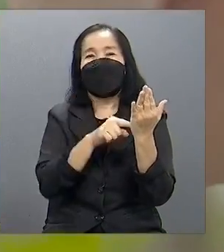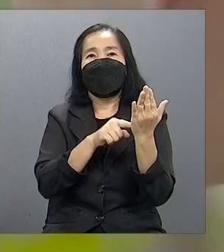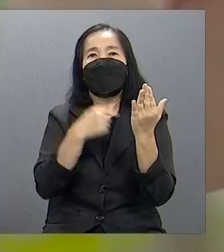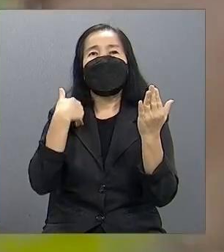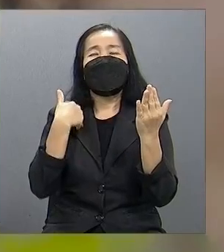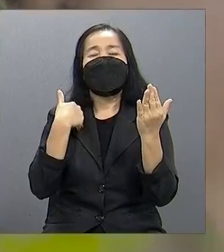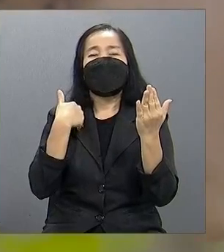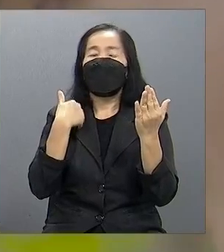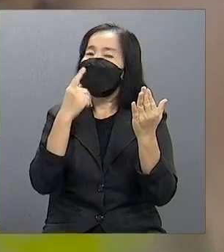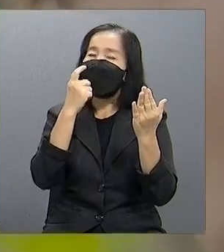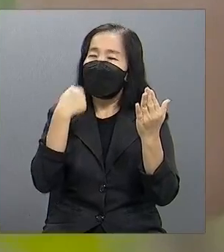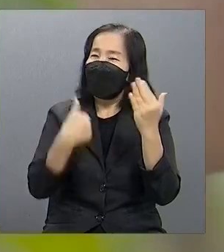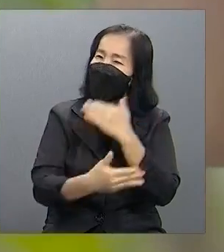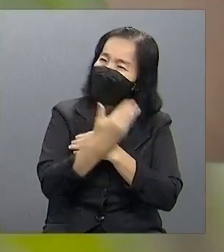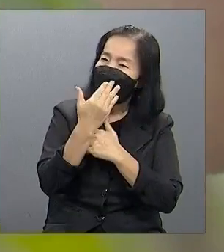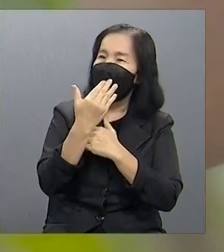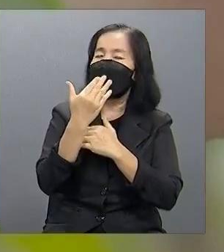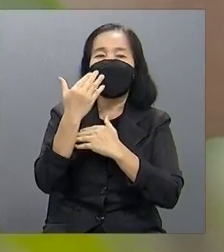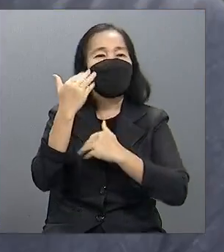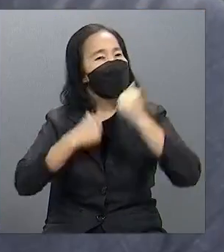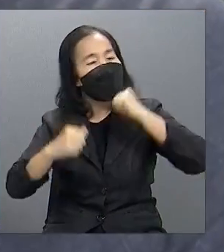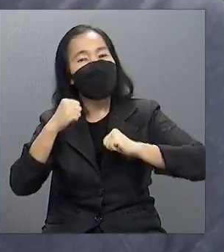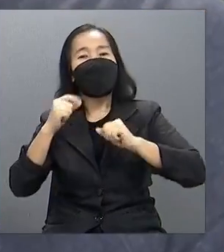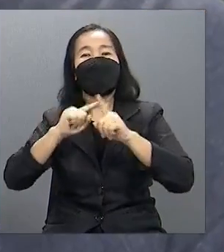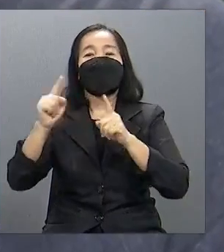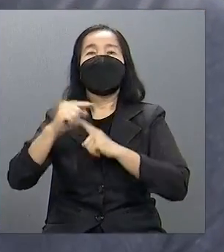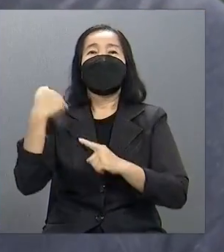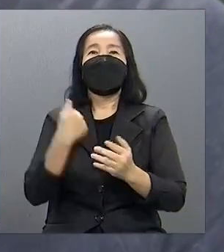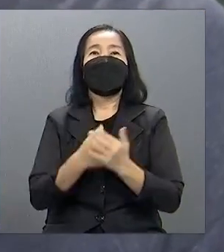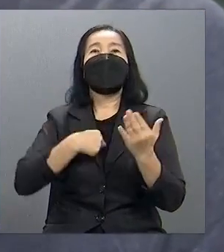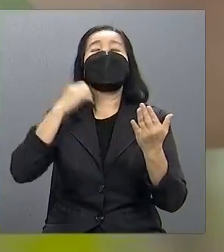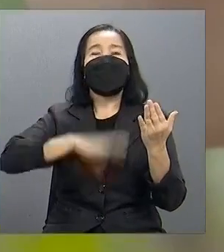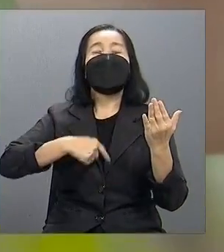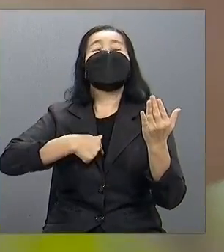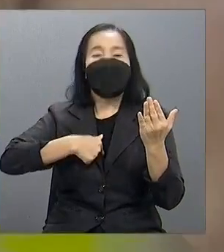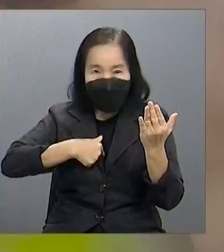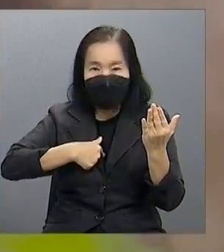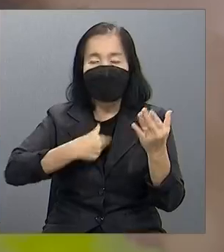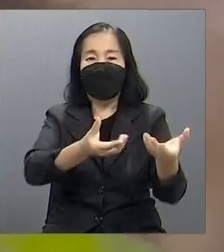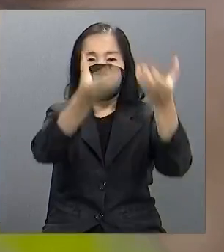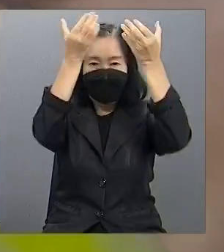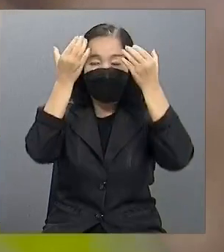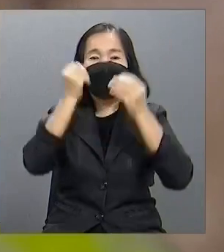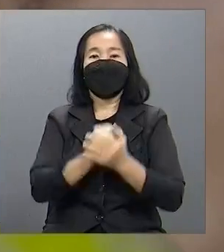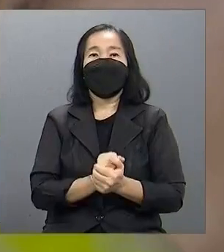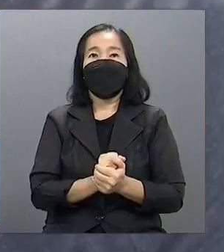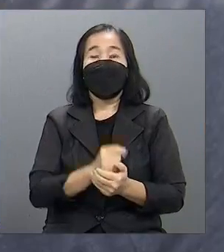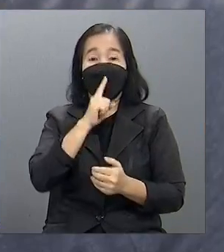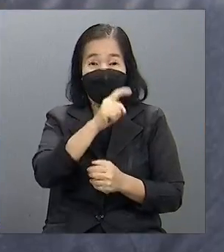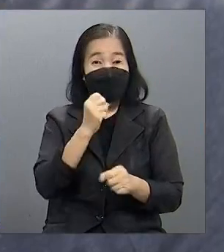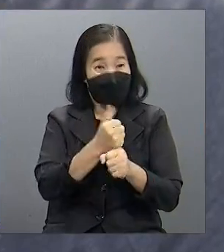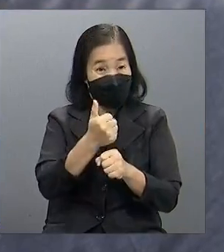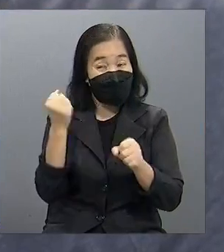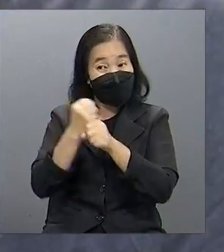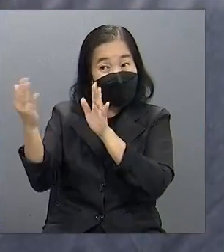ล่นเรื่องแบบซีรีส์แบบนี ้ ก็เลยตกลงรับไปครับ ครับครับแล้วเป็นไงร่วมงานกับอาๆกับพี่ๆมีอะไรแบ